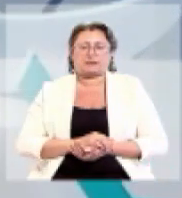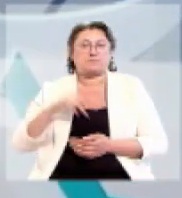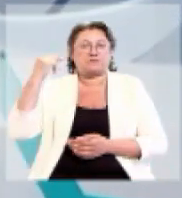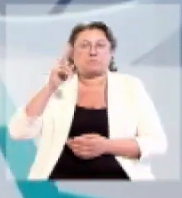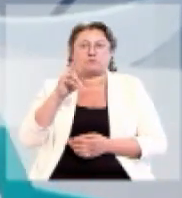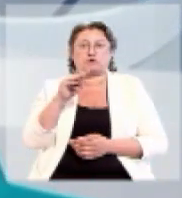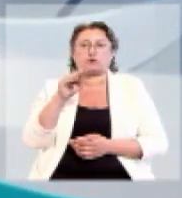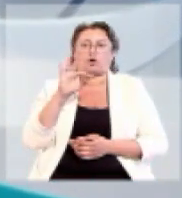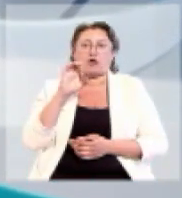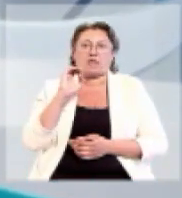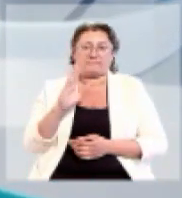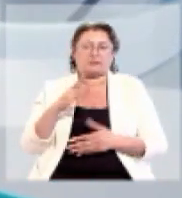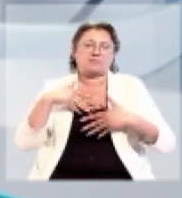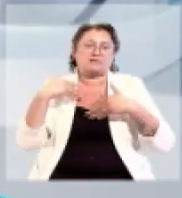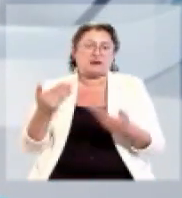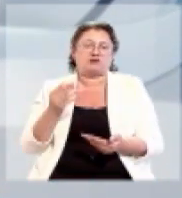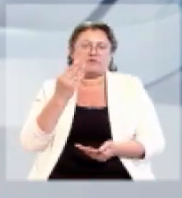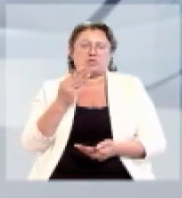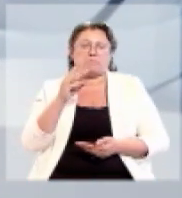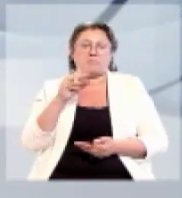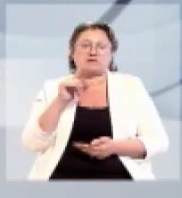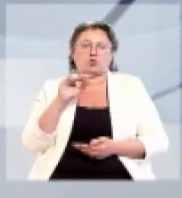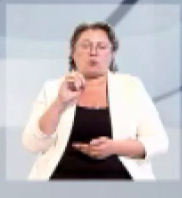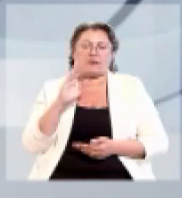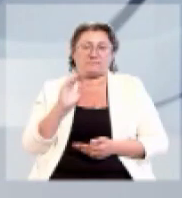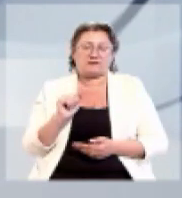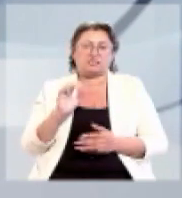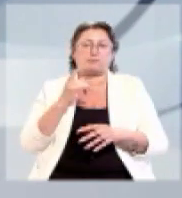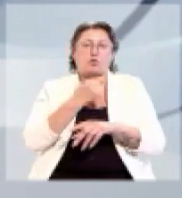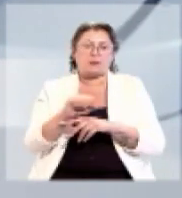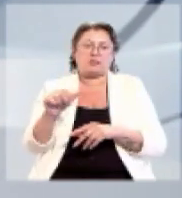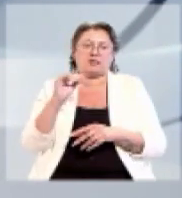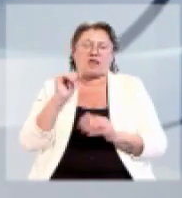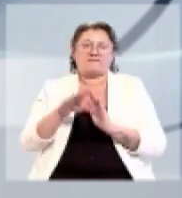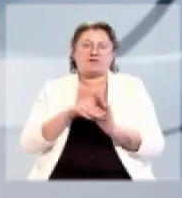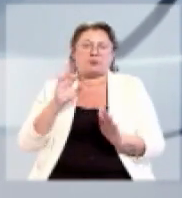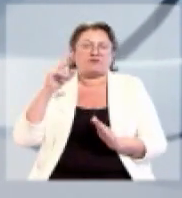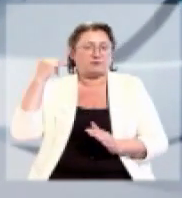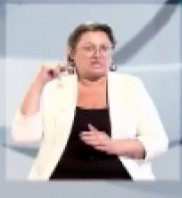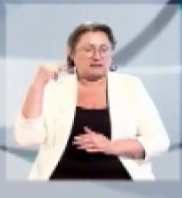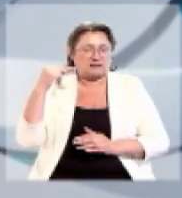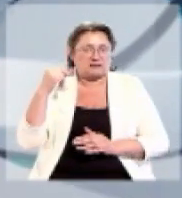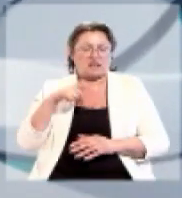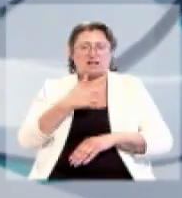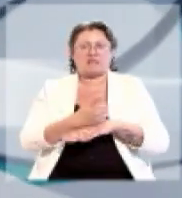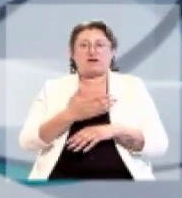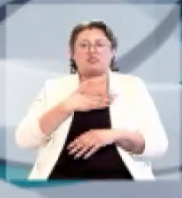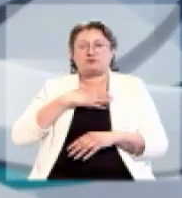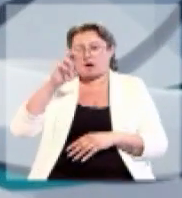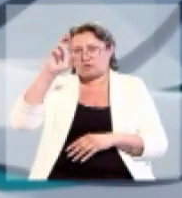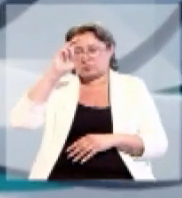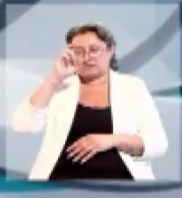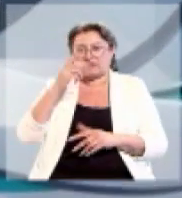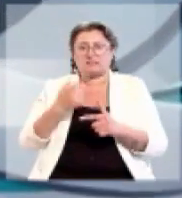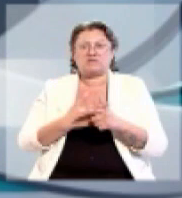Президент Касым-Жомарт Токаев поздравил Шавката Мирзиёева с убедительной победой на выборах президента. Глава нашего